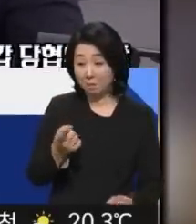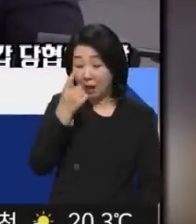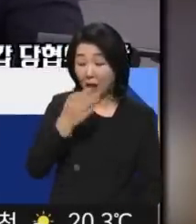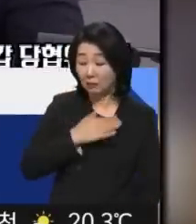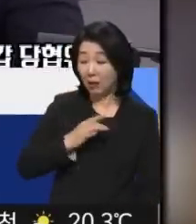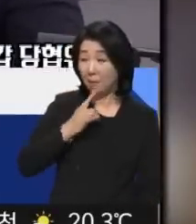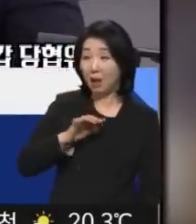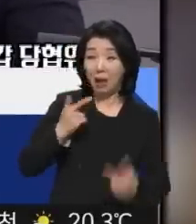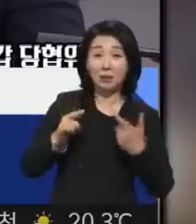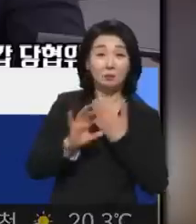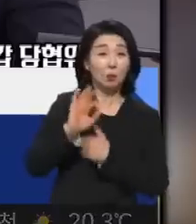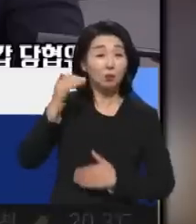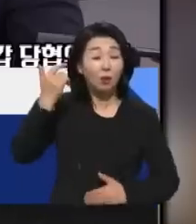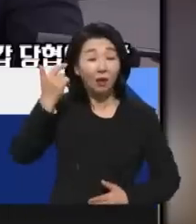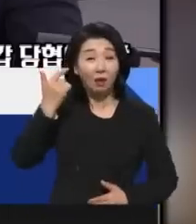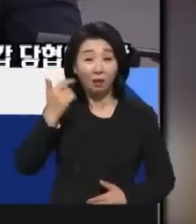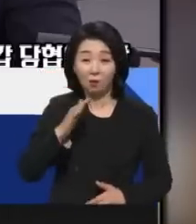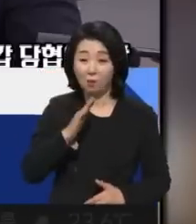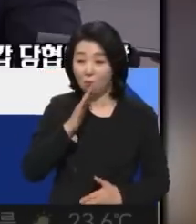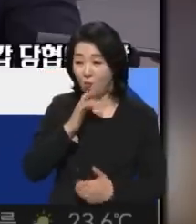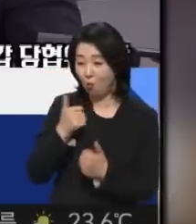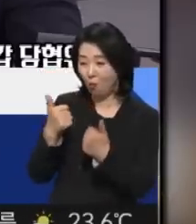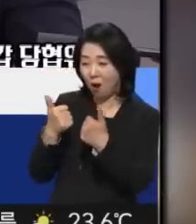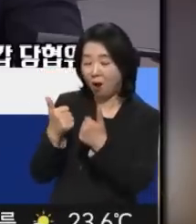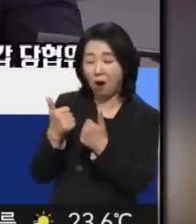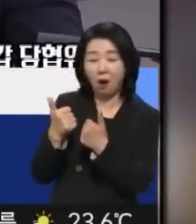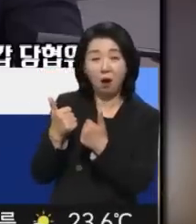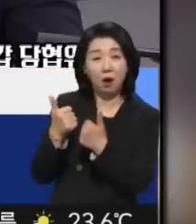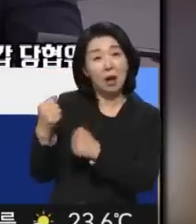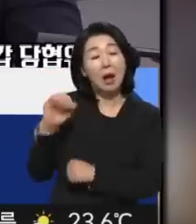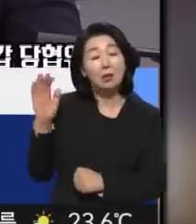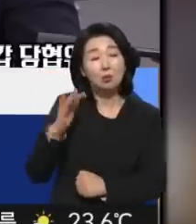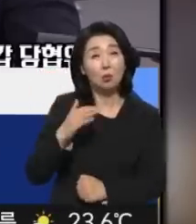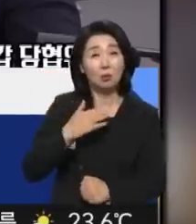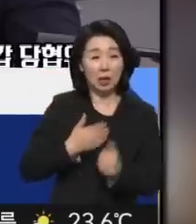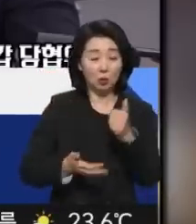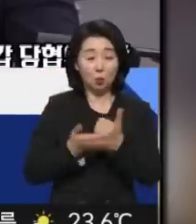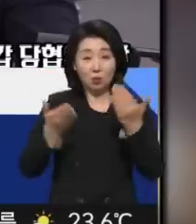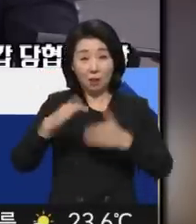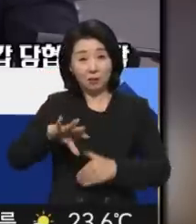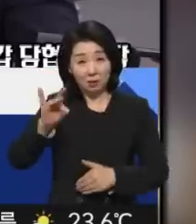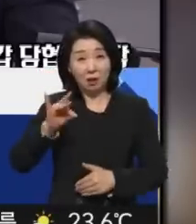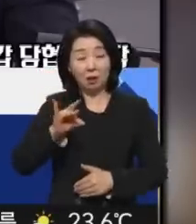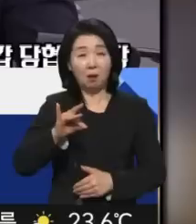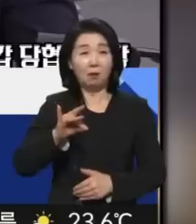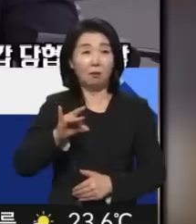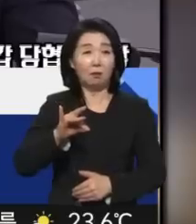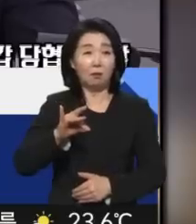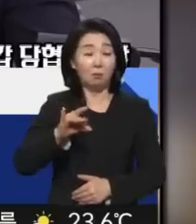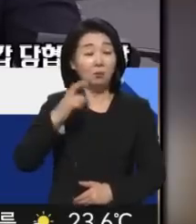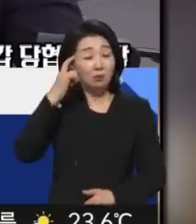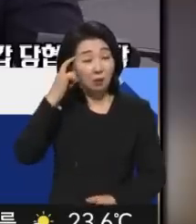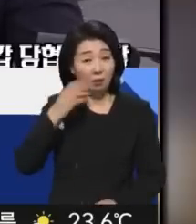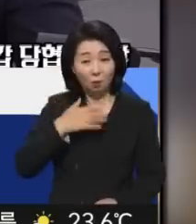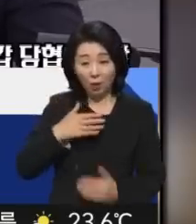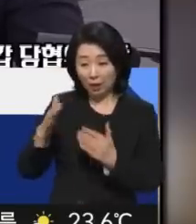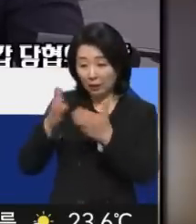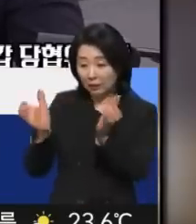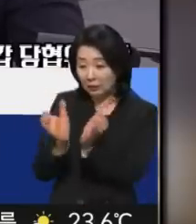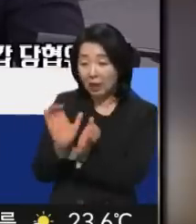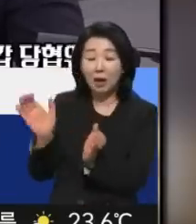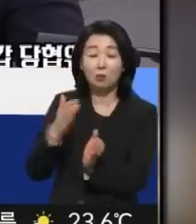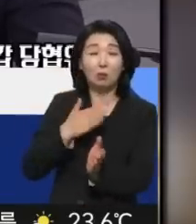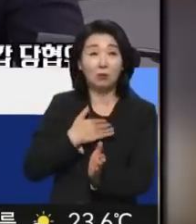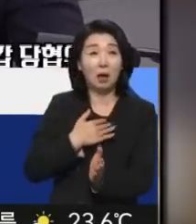본선 경쟁력. 보다는 내 공천이 우선이다. 당 전체의 어떤 방향성보다는 내가